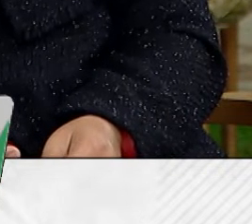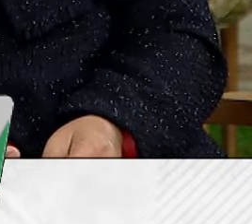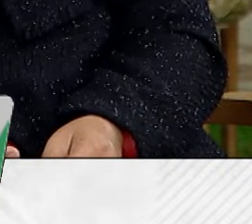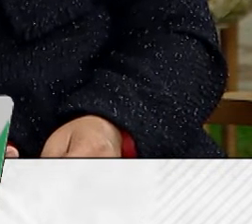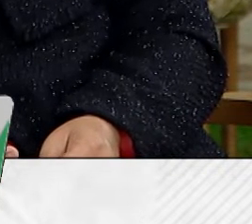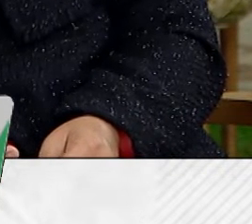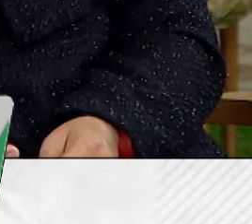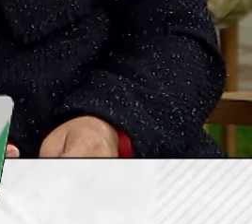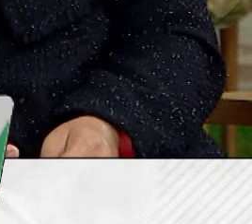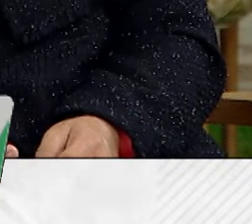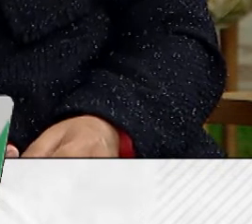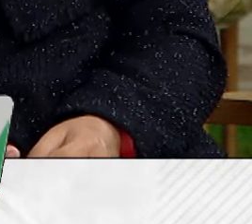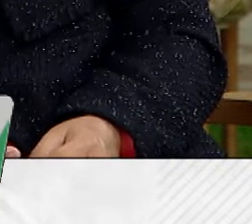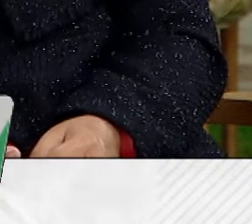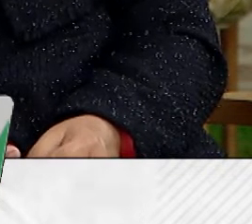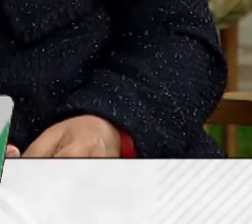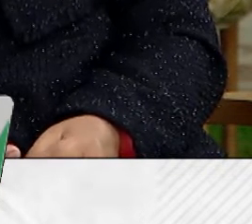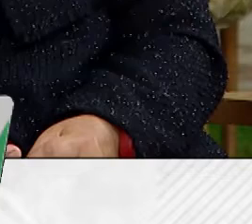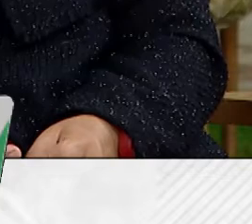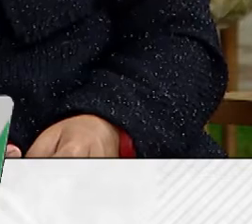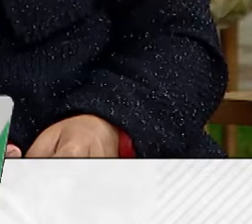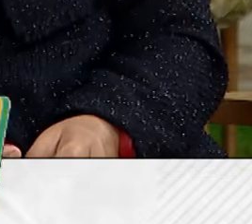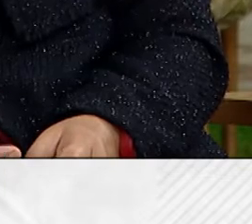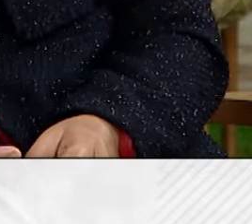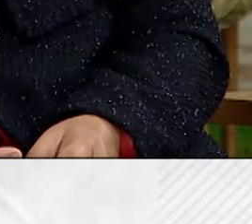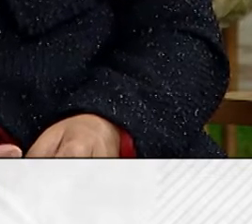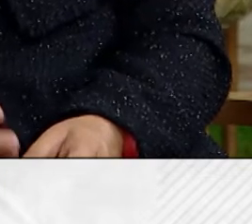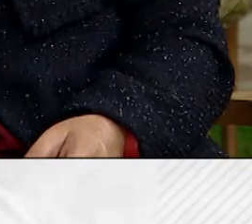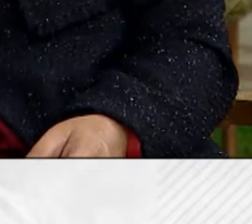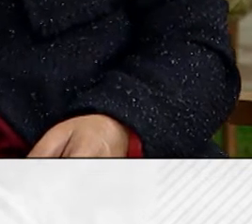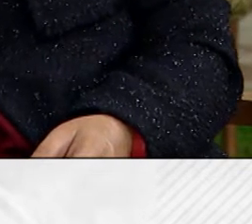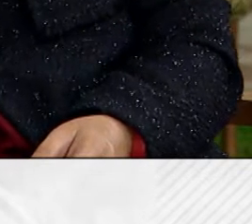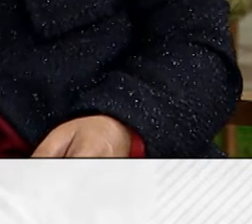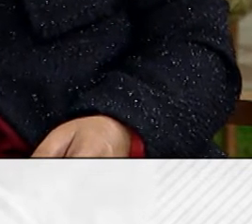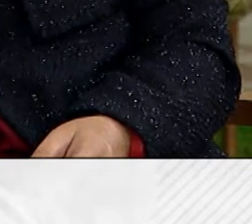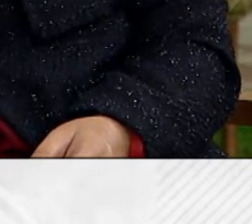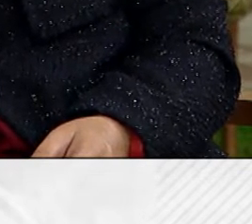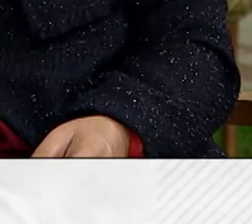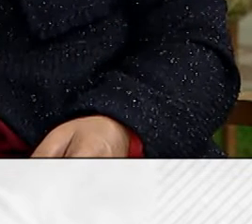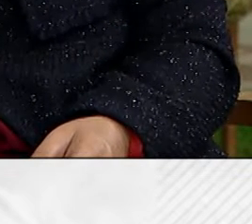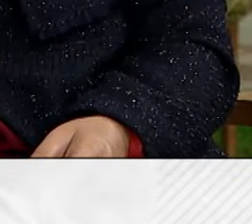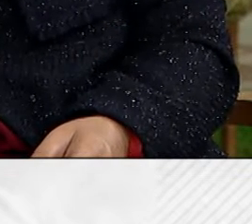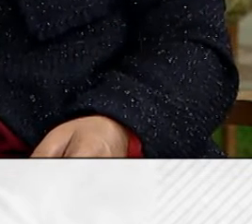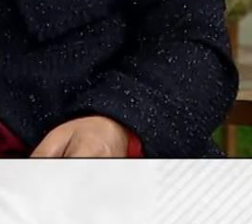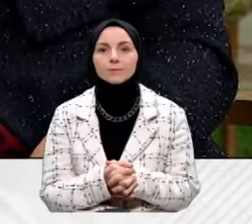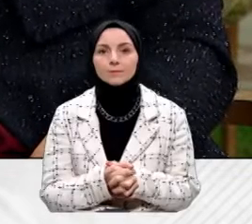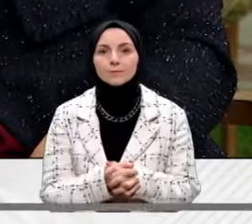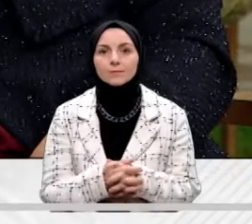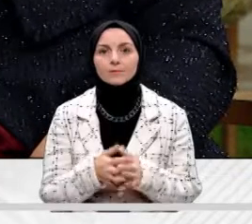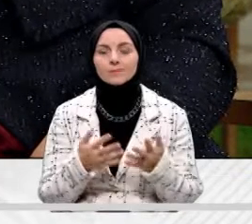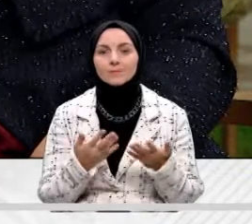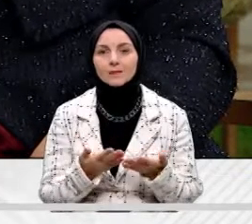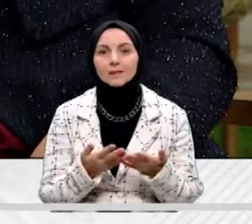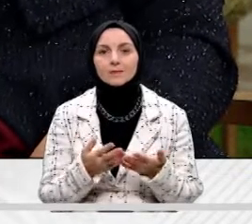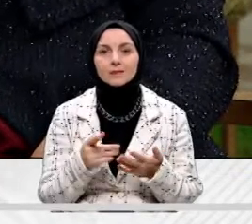İyi günler diliyoruz İyi günler Sağ olun Teşekkür ederim sağ ol hanımefendi iyi dinlerken size duyduğunuz Eyvah Eyvah dediğim